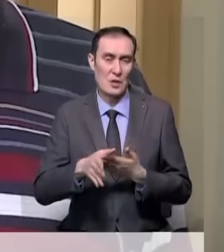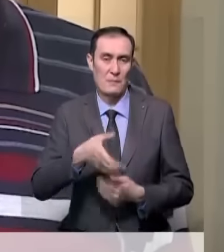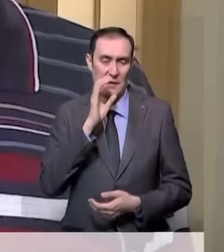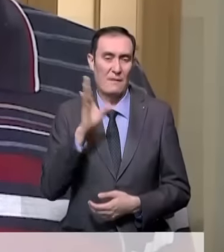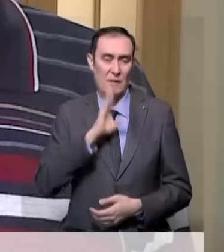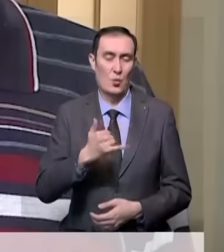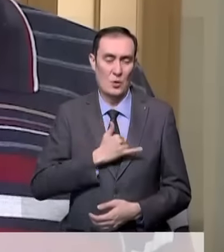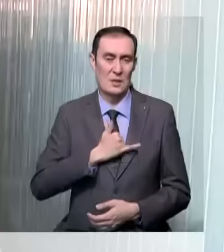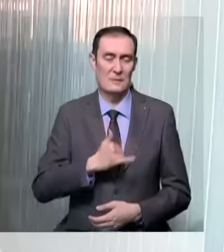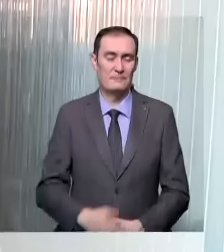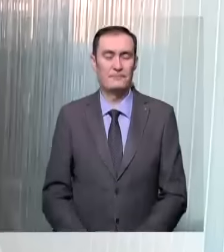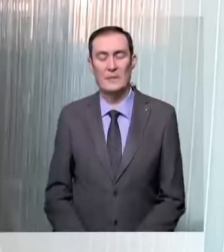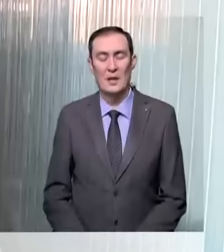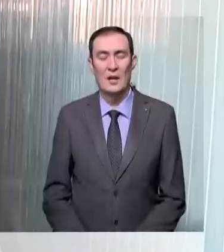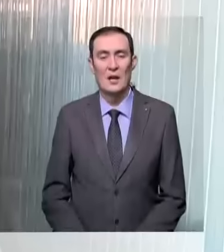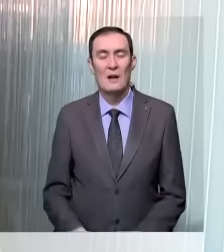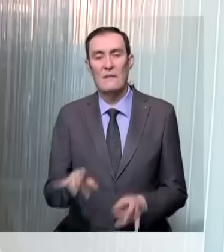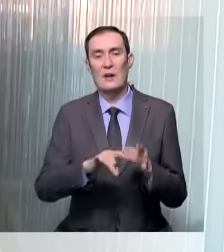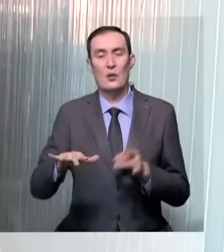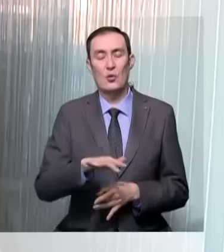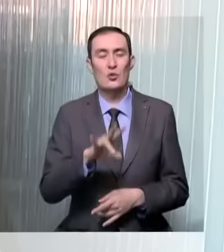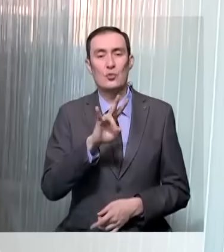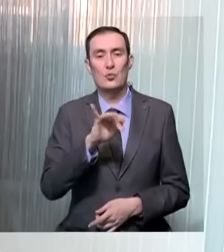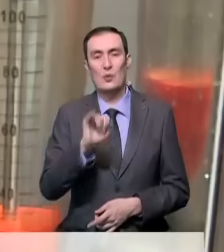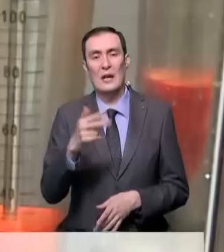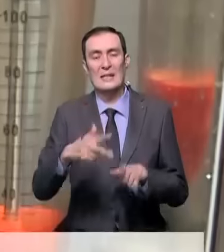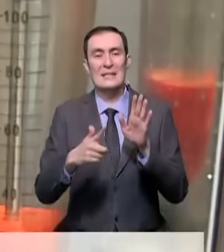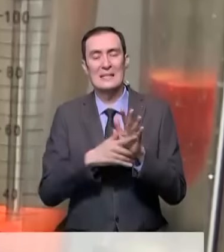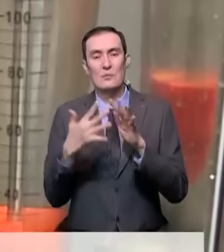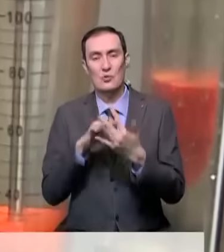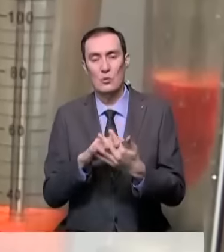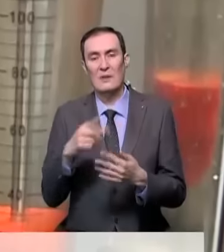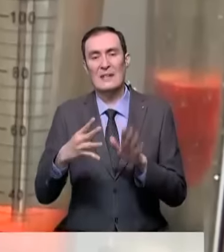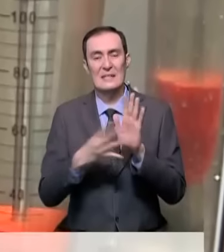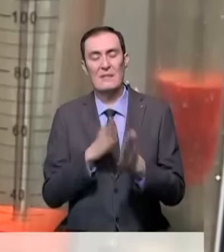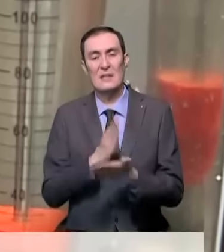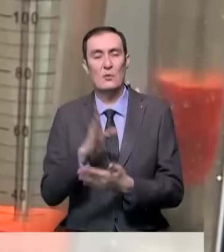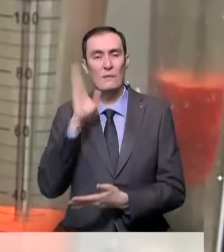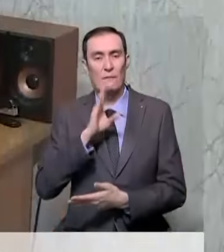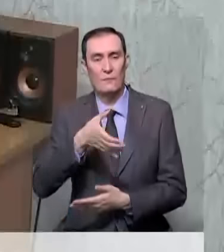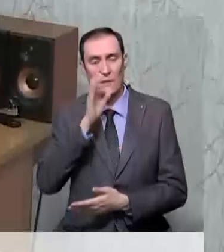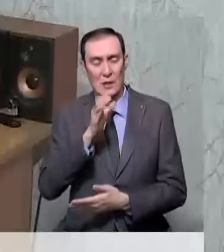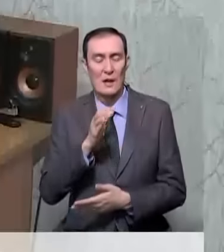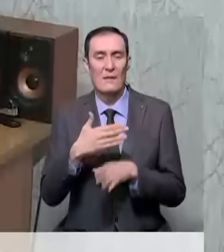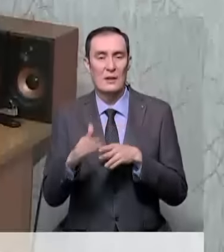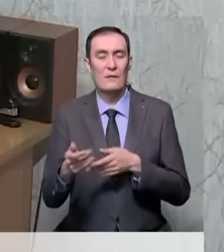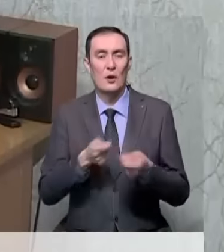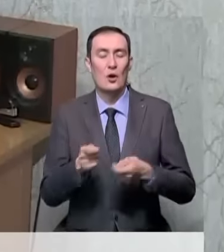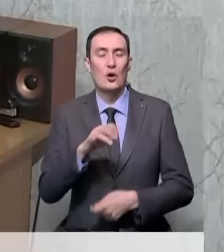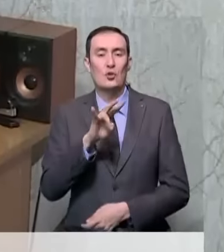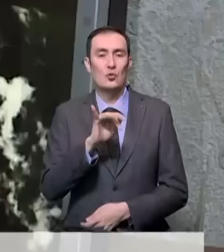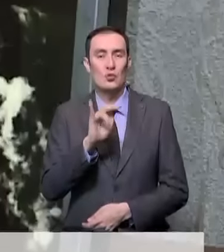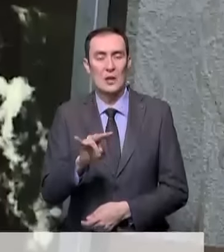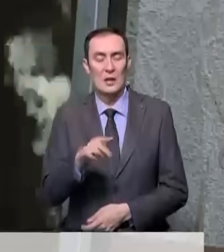хорошая вода у нас оказалась. В Нуринском районе 37 сел, из них 29 обеспечены питьевой водой. Руководитель отдела ЖКХ Нуржан